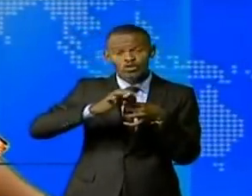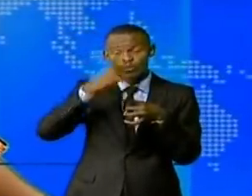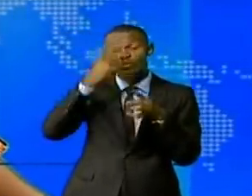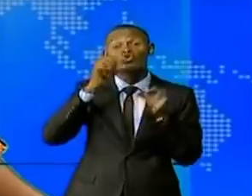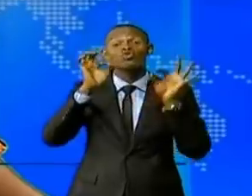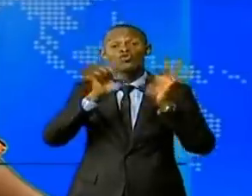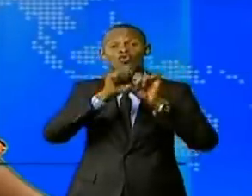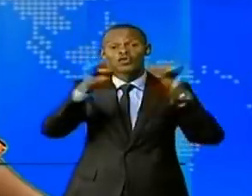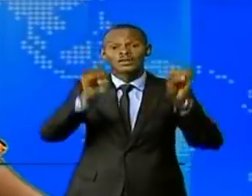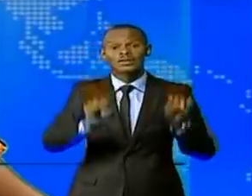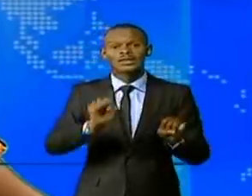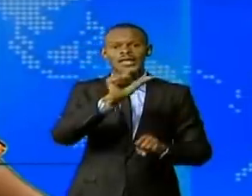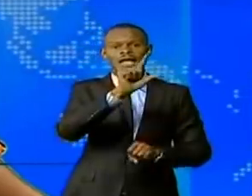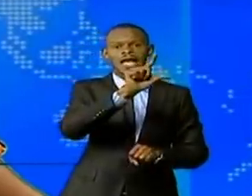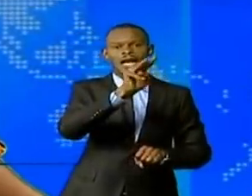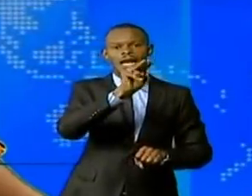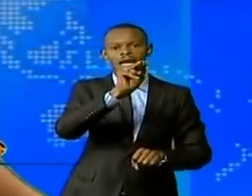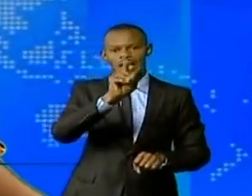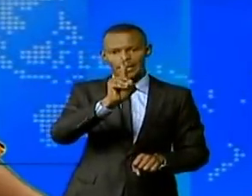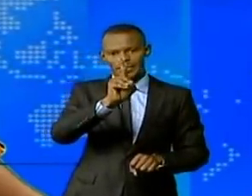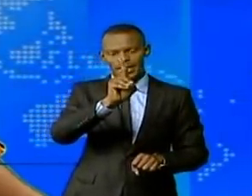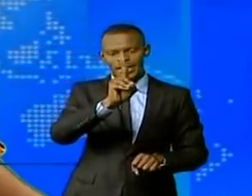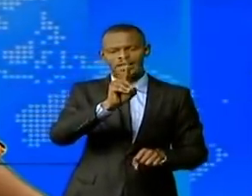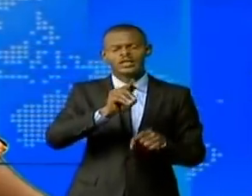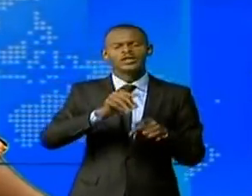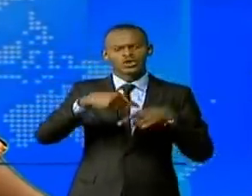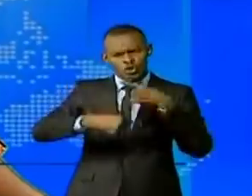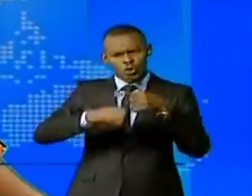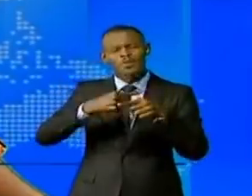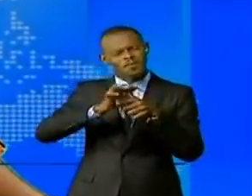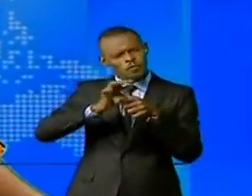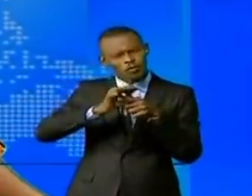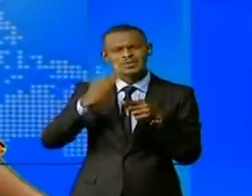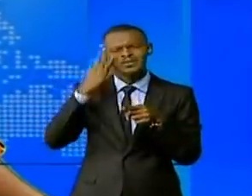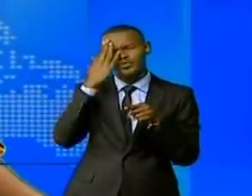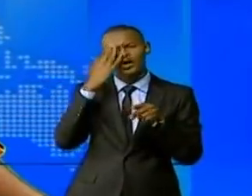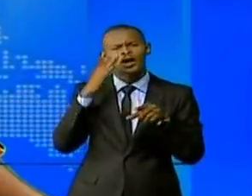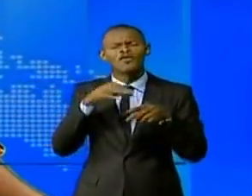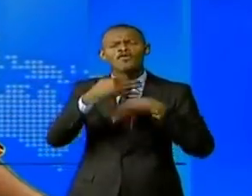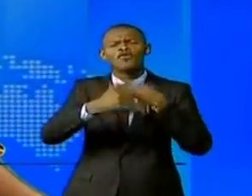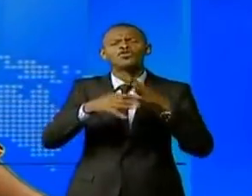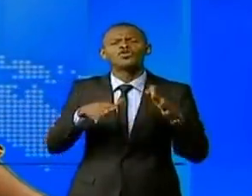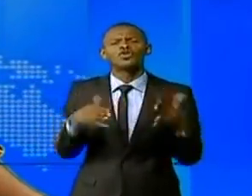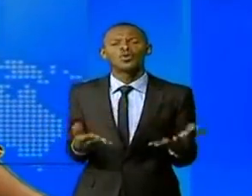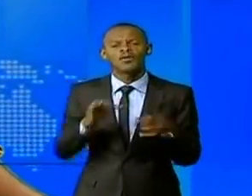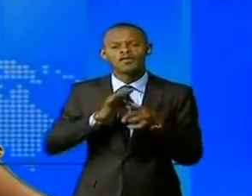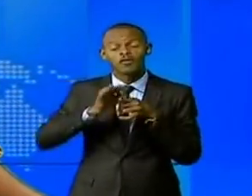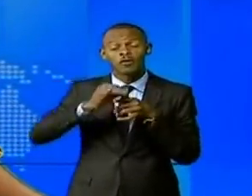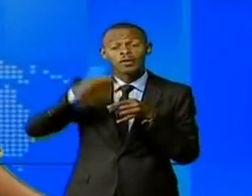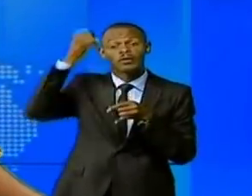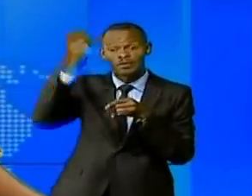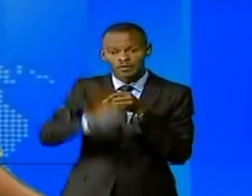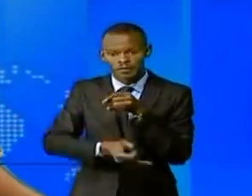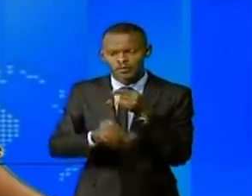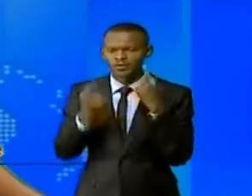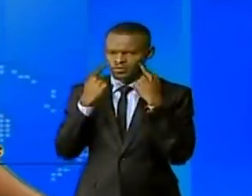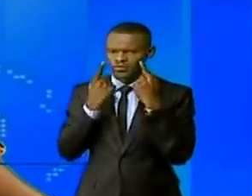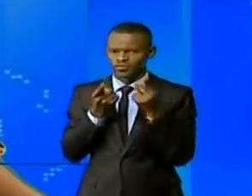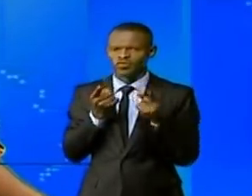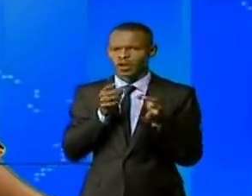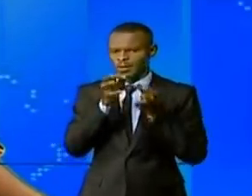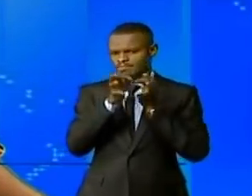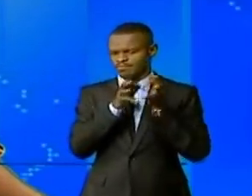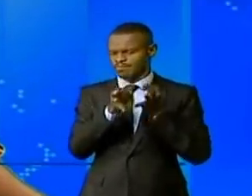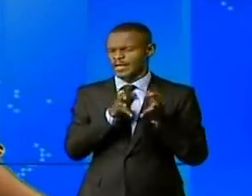LMD dans le programme de cette institution universitaire. La clôture de cette formation dans ce reportage de nos confrères